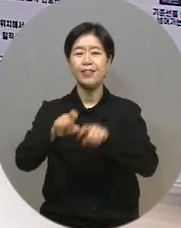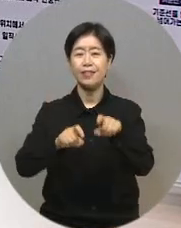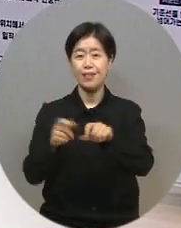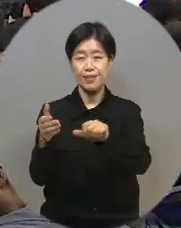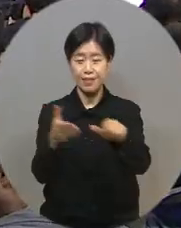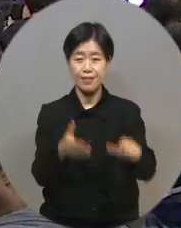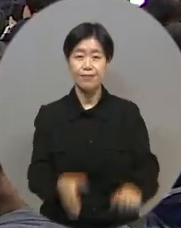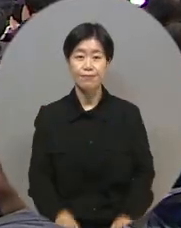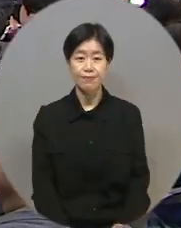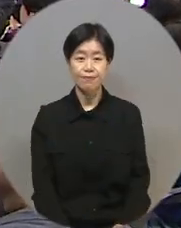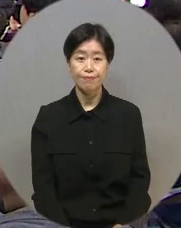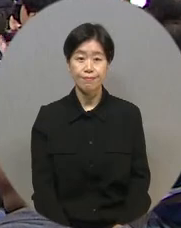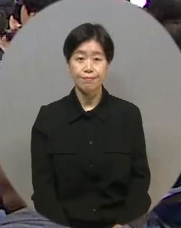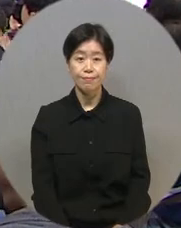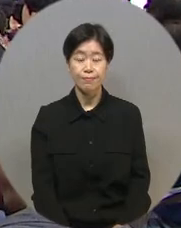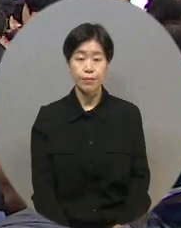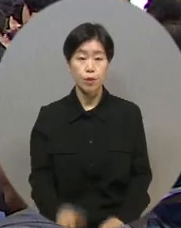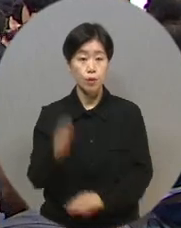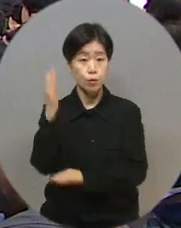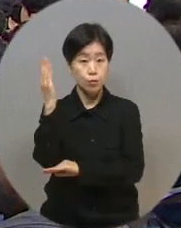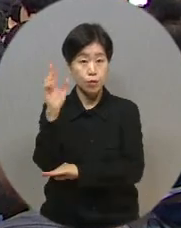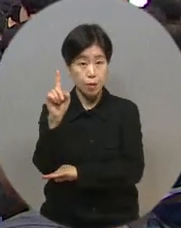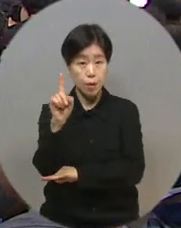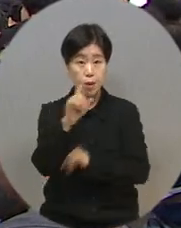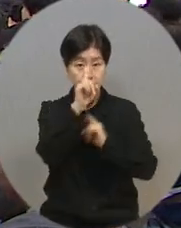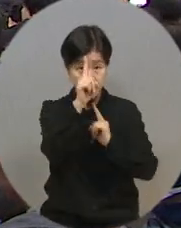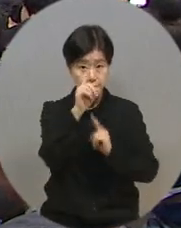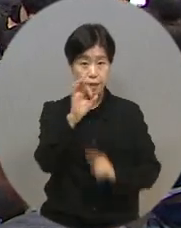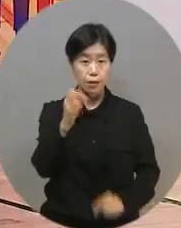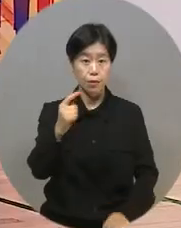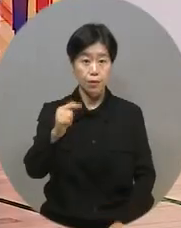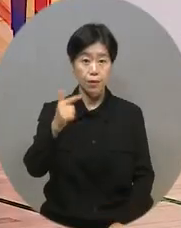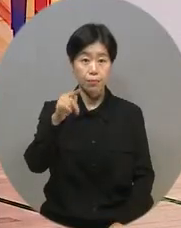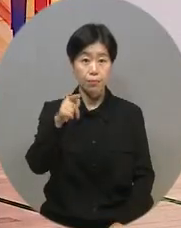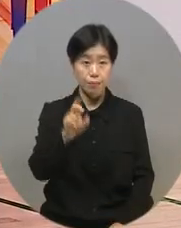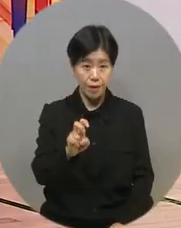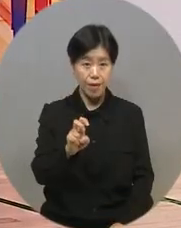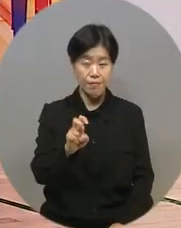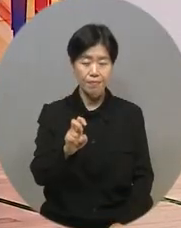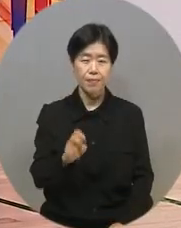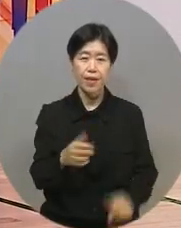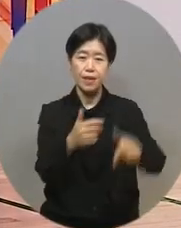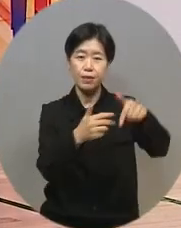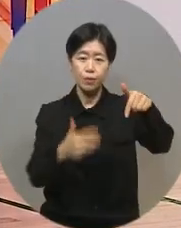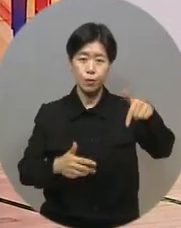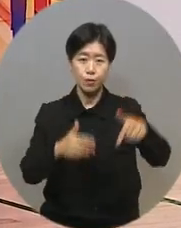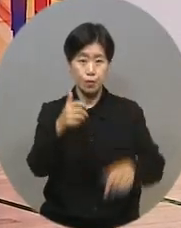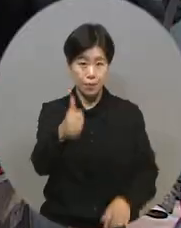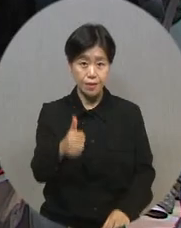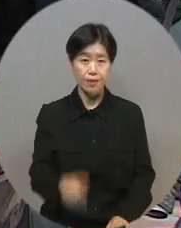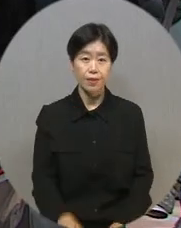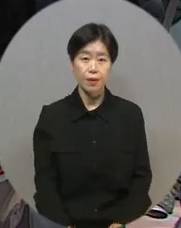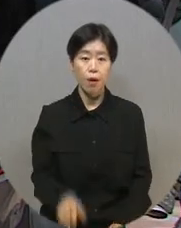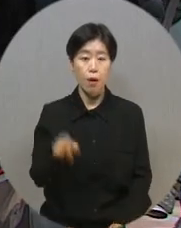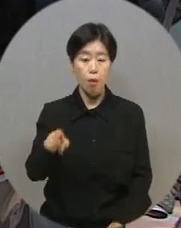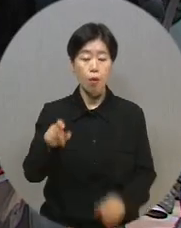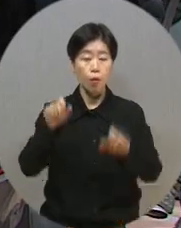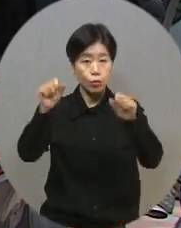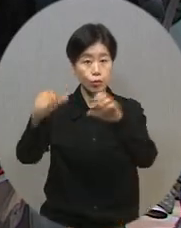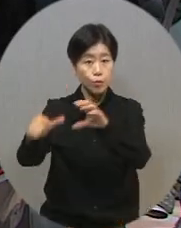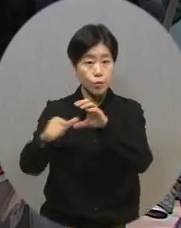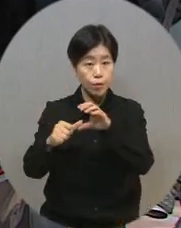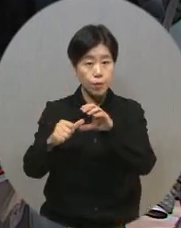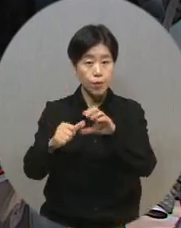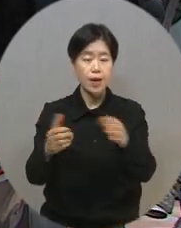바랍니다. 이어진 축사에서 이완범 서울시 한궁협회 금천구 지회장은 한궁을 통한 장애인